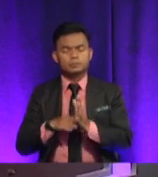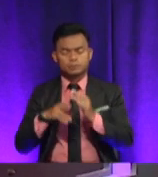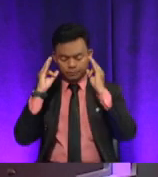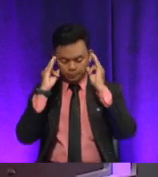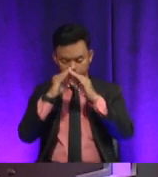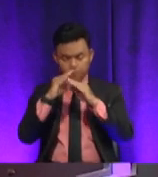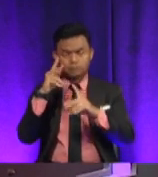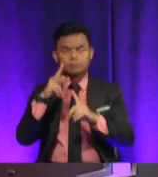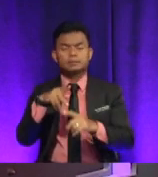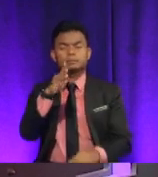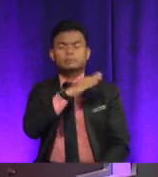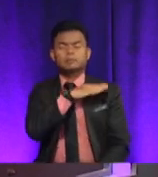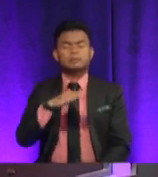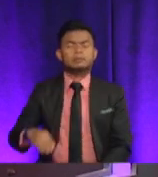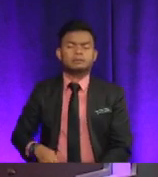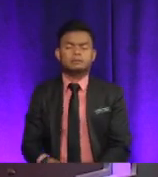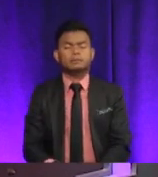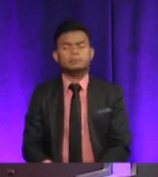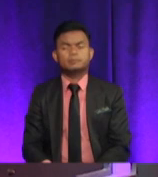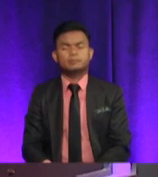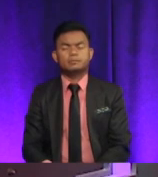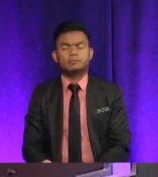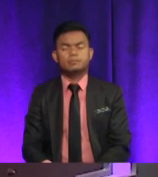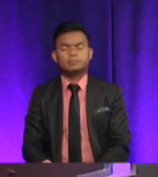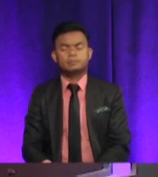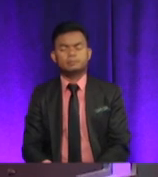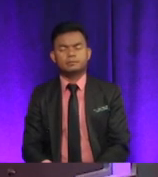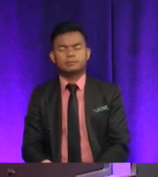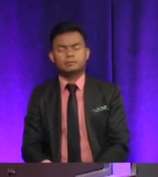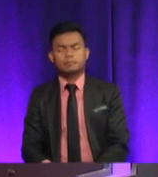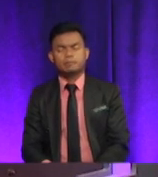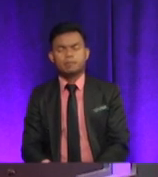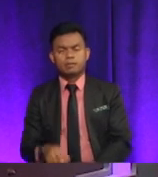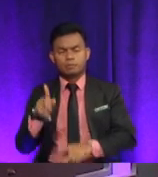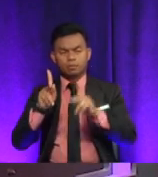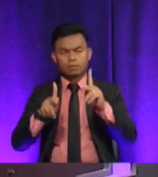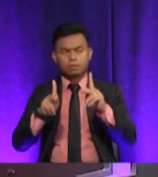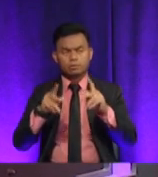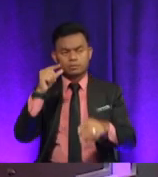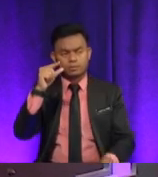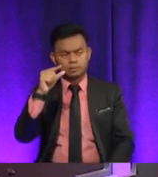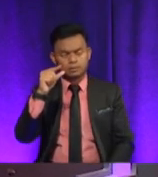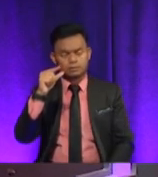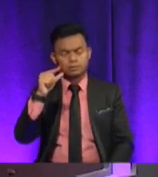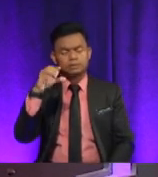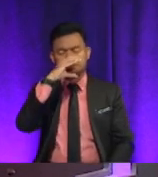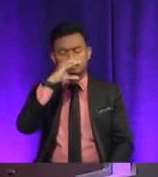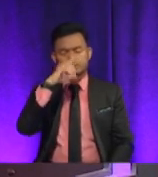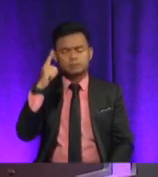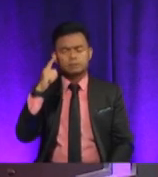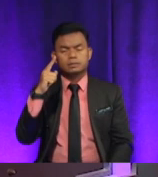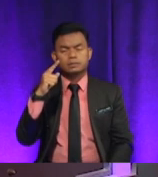Baginda ini dia berhasil sangatlah oke barang sedikit cari kalah juga maka Baginda ini menikahkan supaya